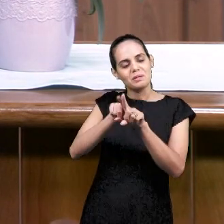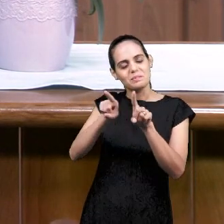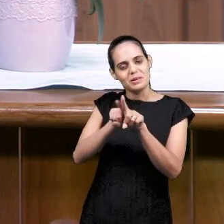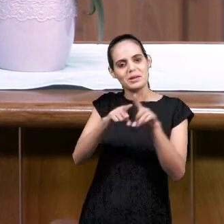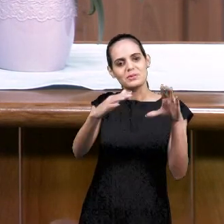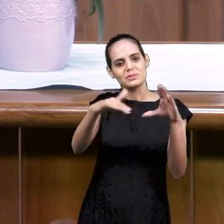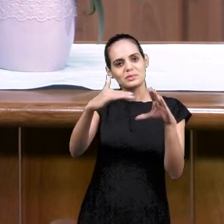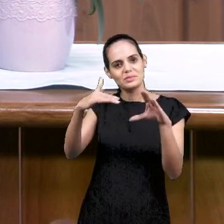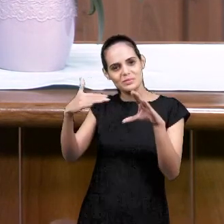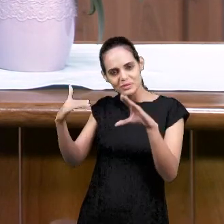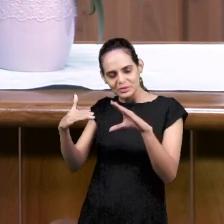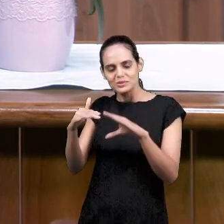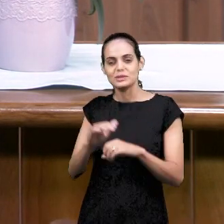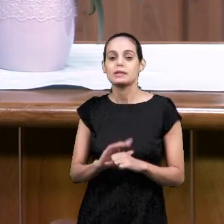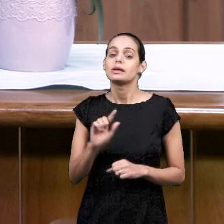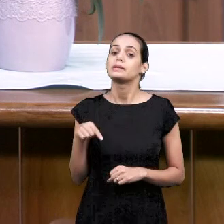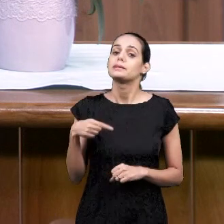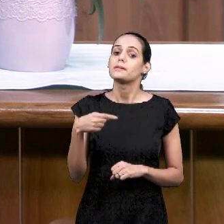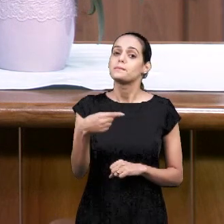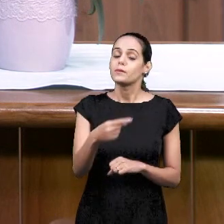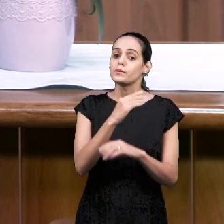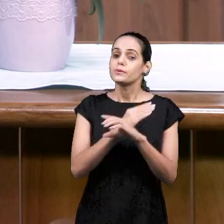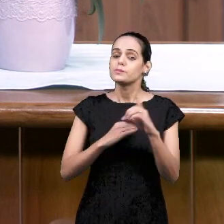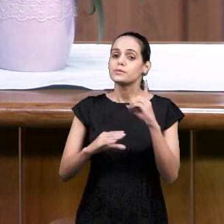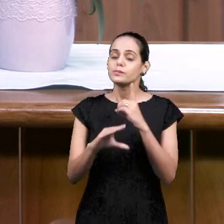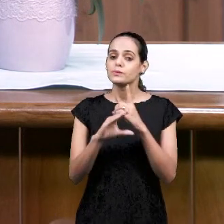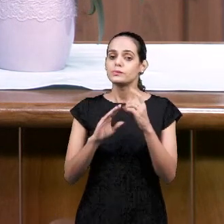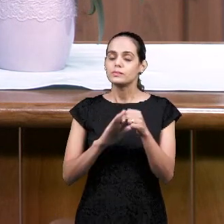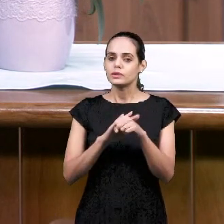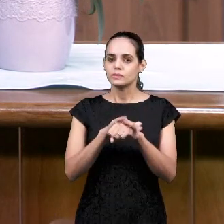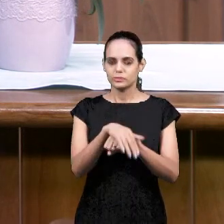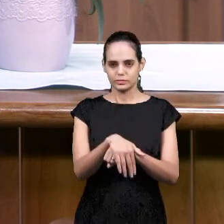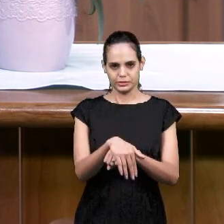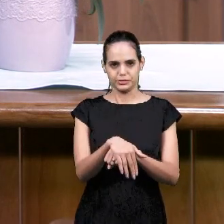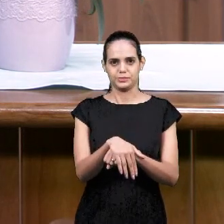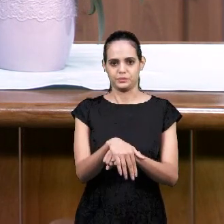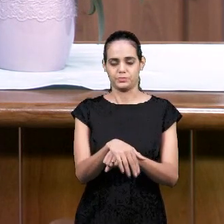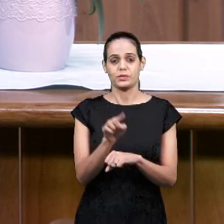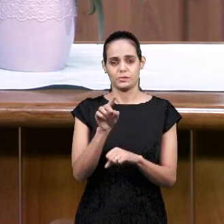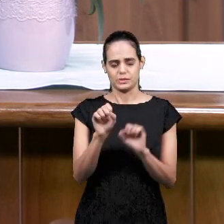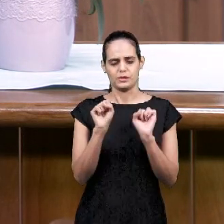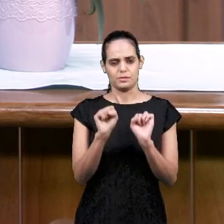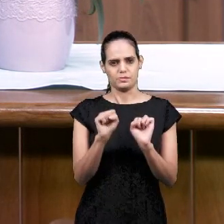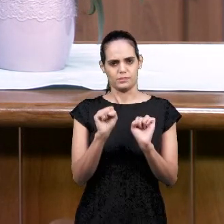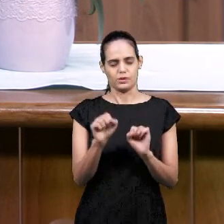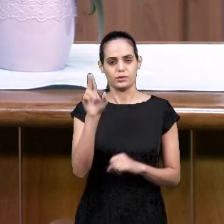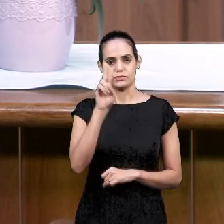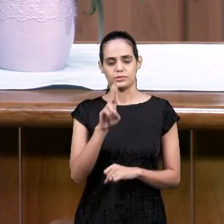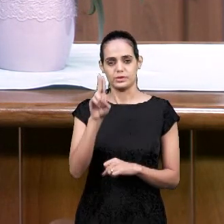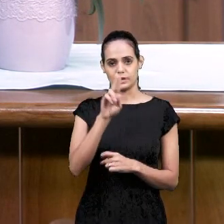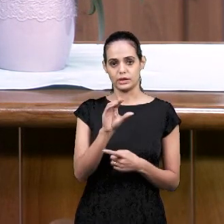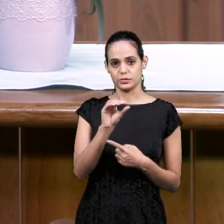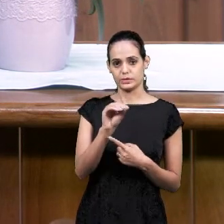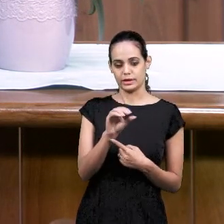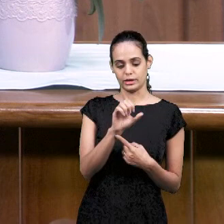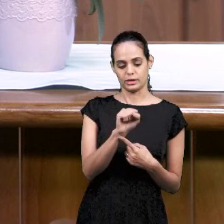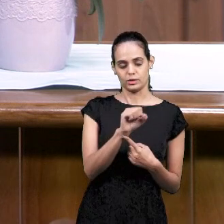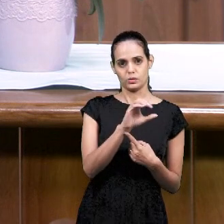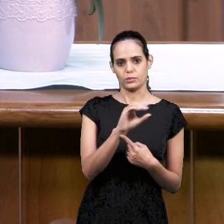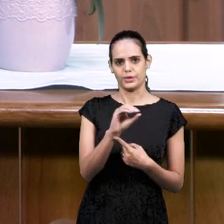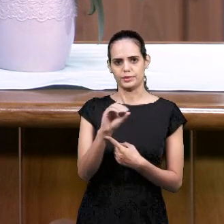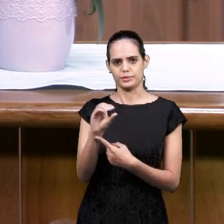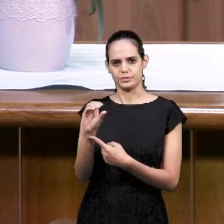Et naturellement, le culte de soi. Pour le culte de soi, vous pouvez utiliser le 0800. Vous pouvez envoyer